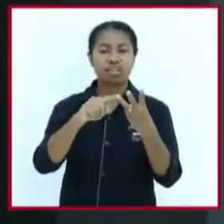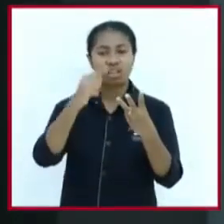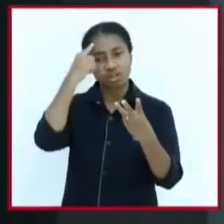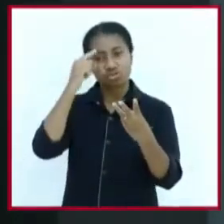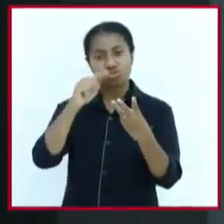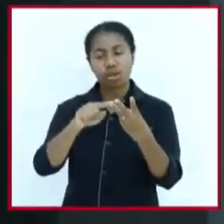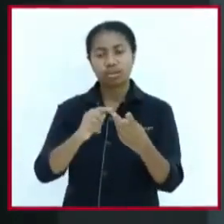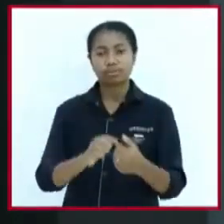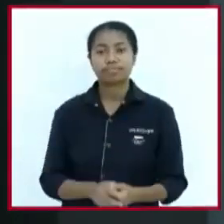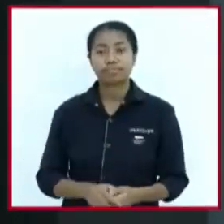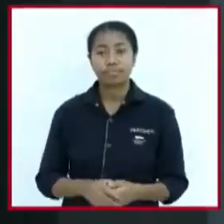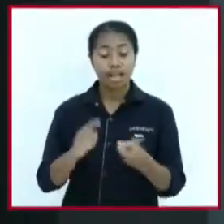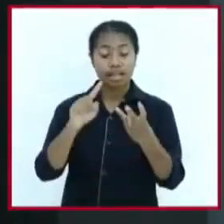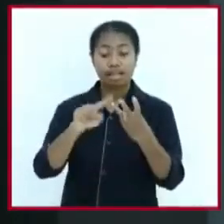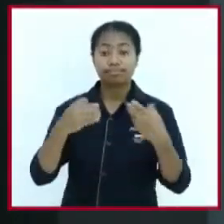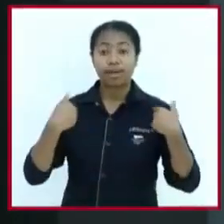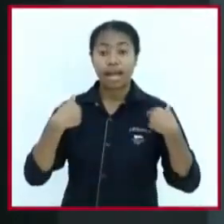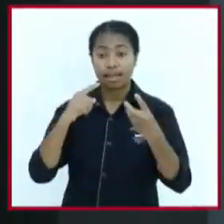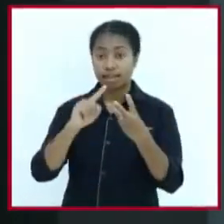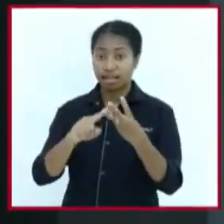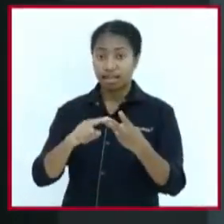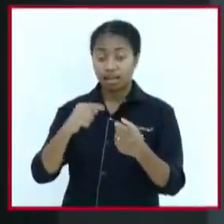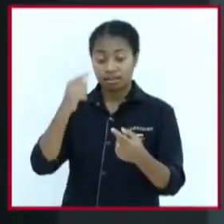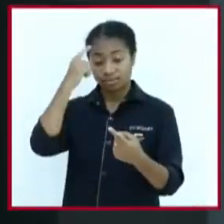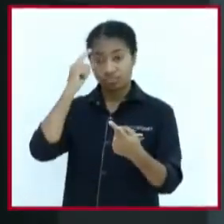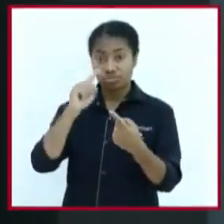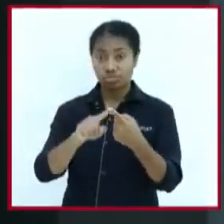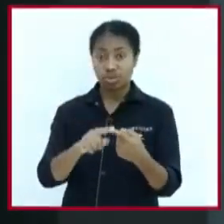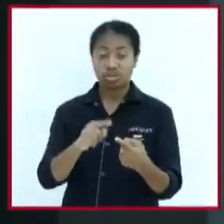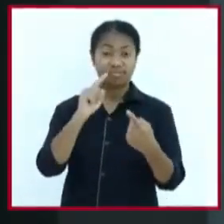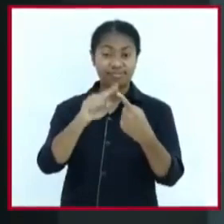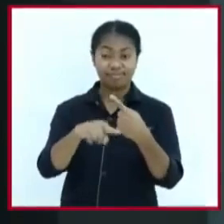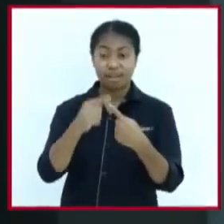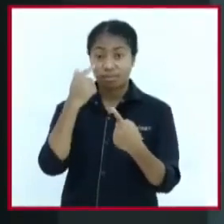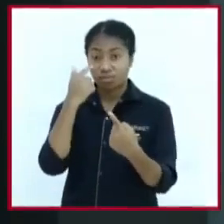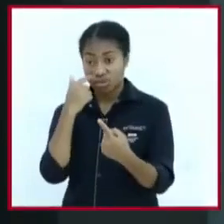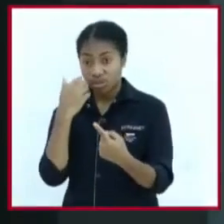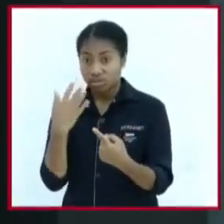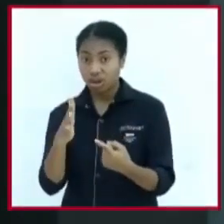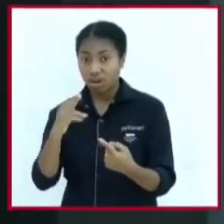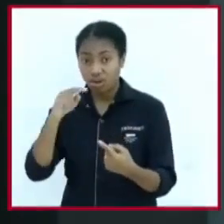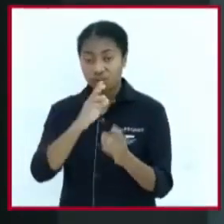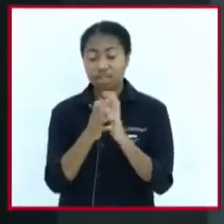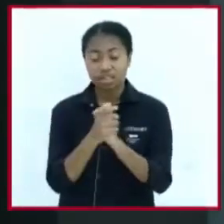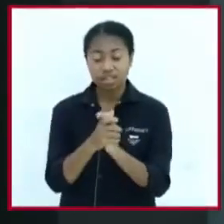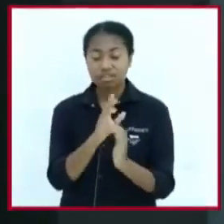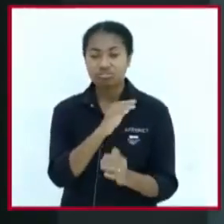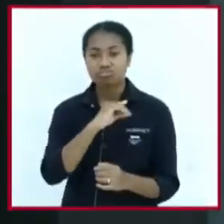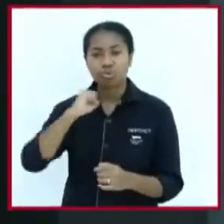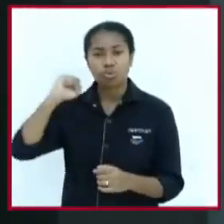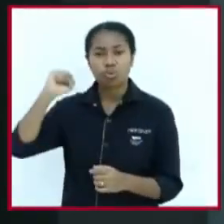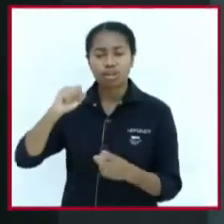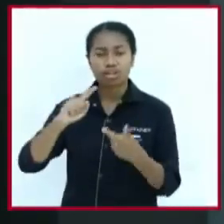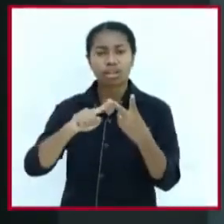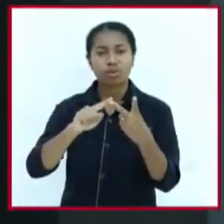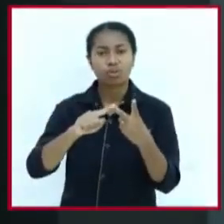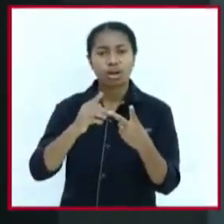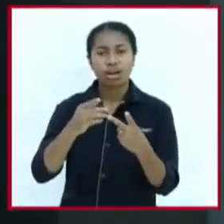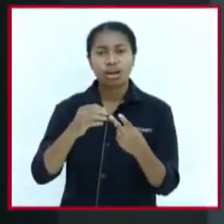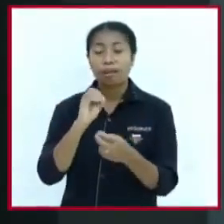Tujuan penulisan surat Ibrani pertama membuktikan keunggulan Kristen dari agama Yahudi kedua